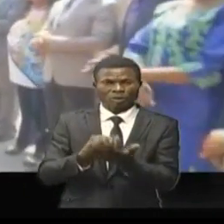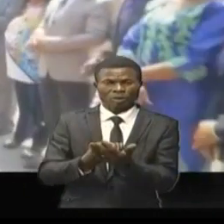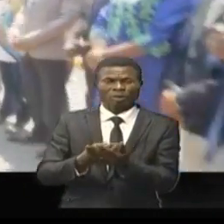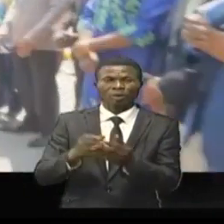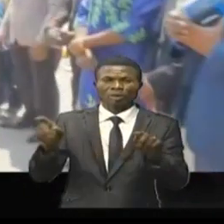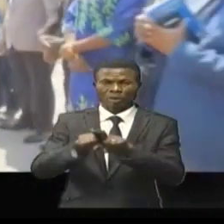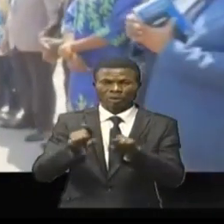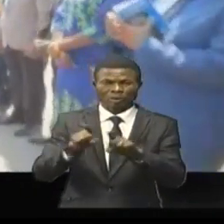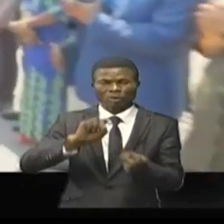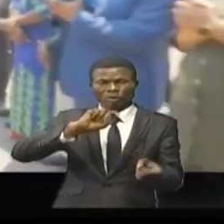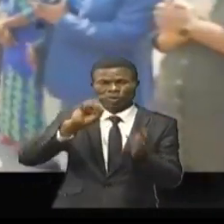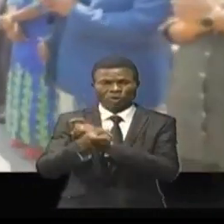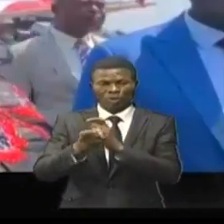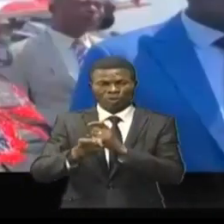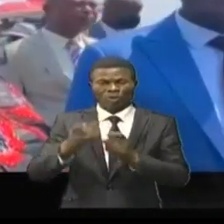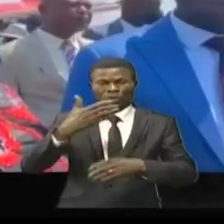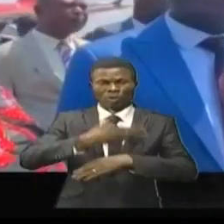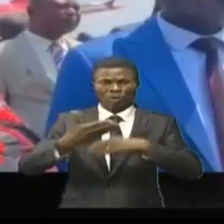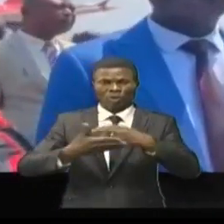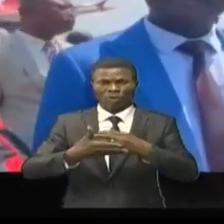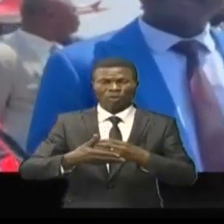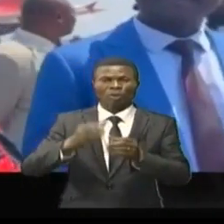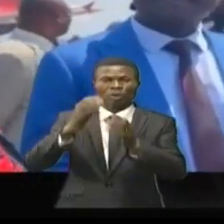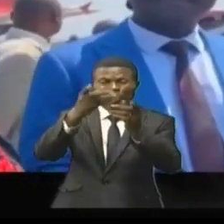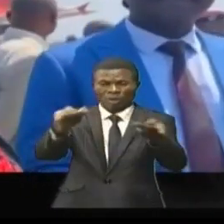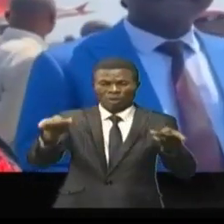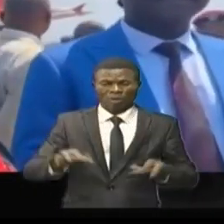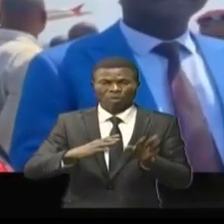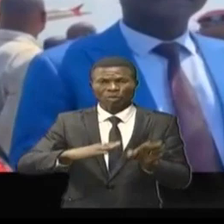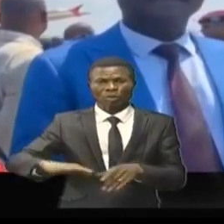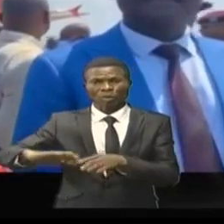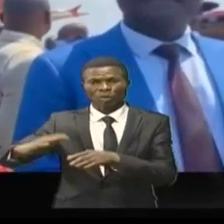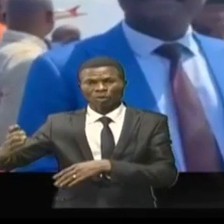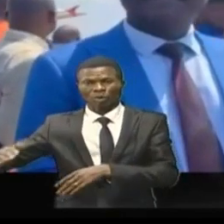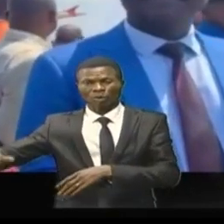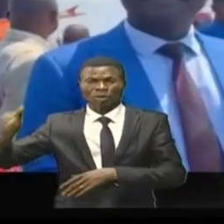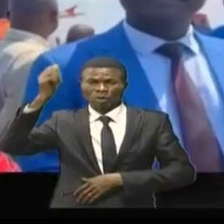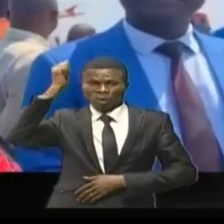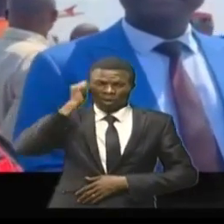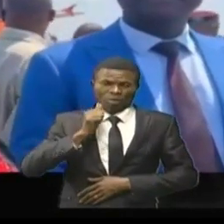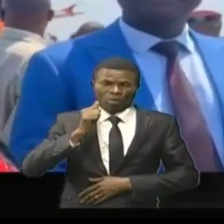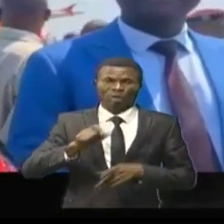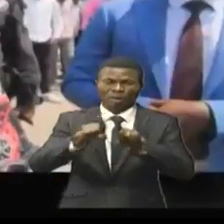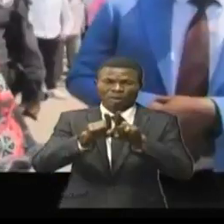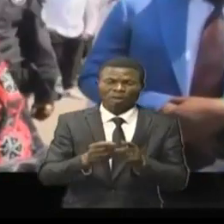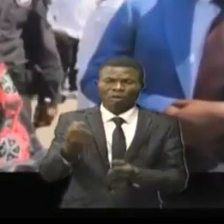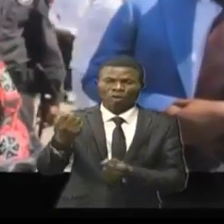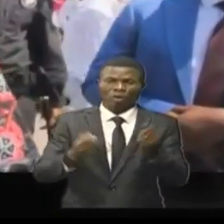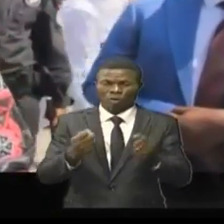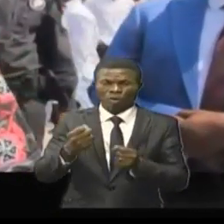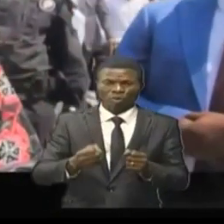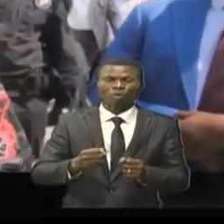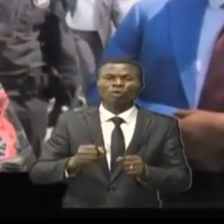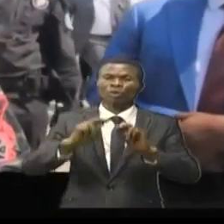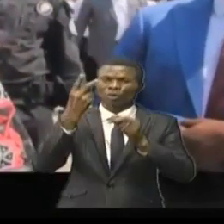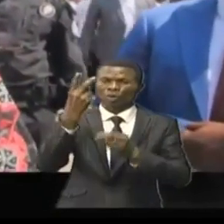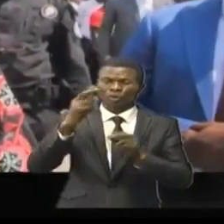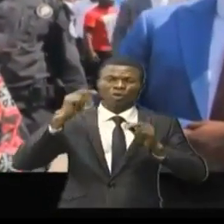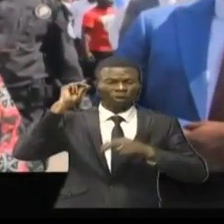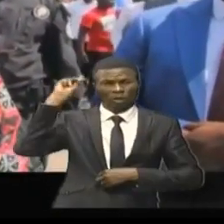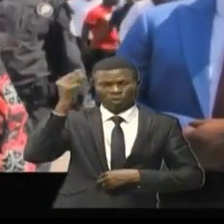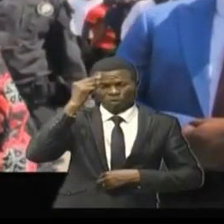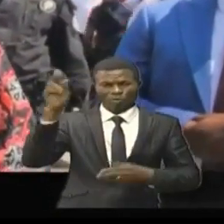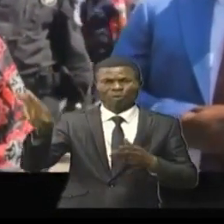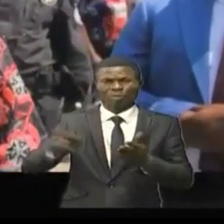des modernisations des infrastructures portuaires, routières et ferroviaires entrepris par les deux gouvernements. On a un grand projet ici avec